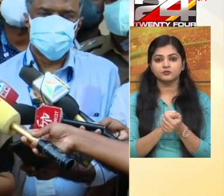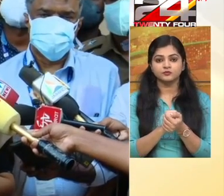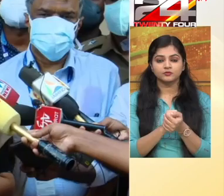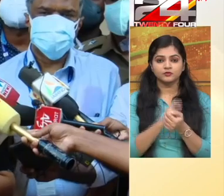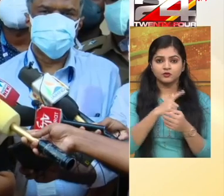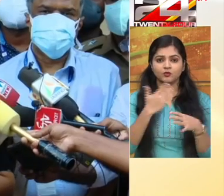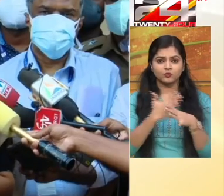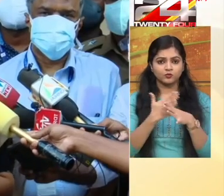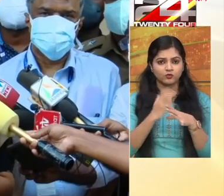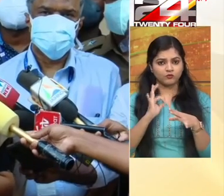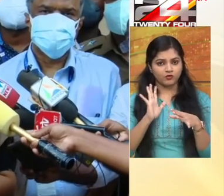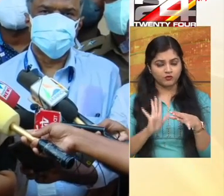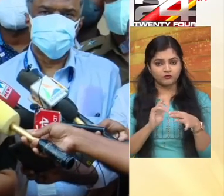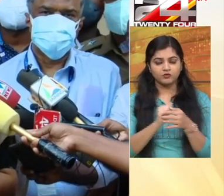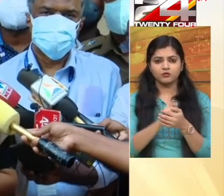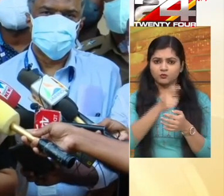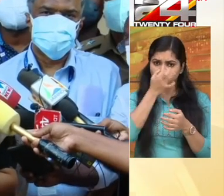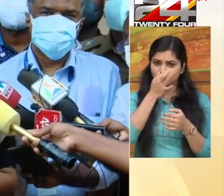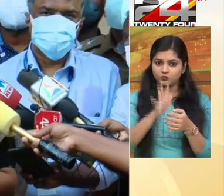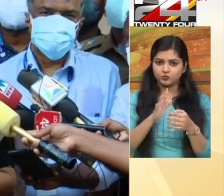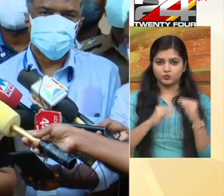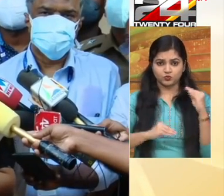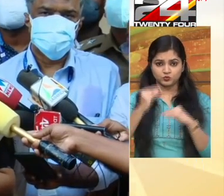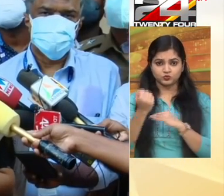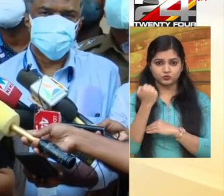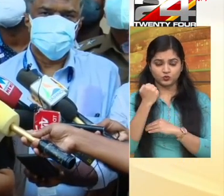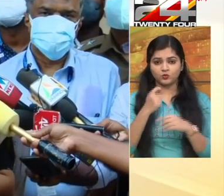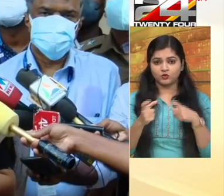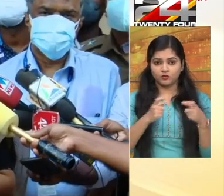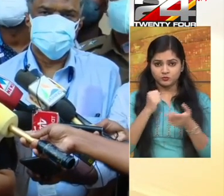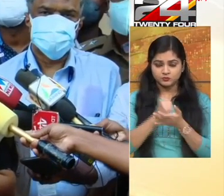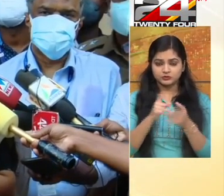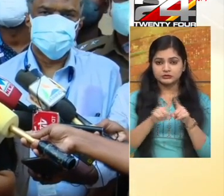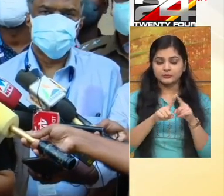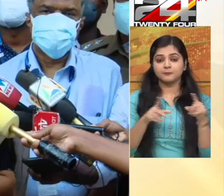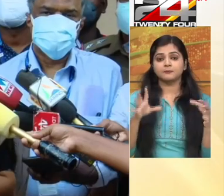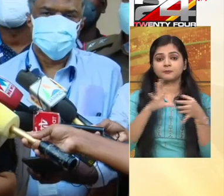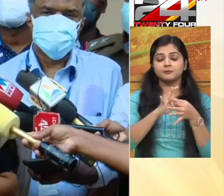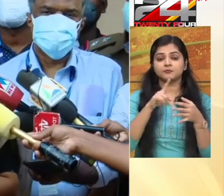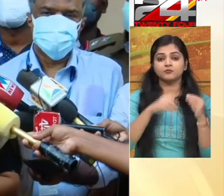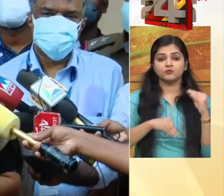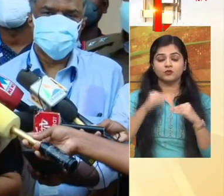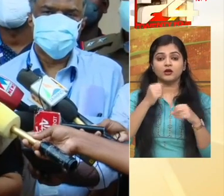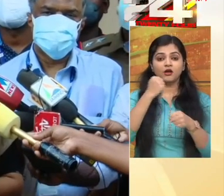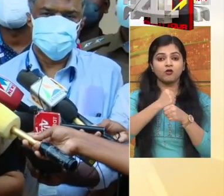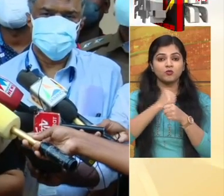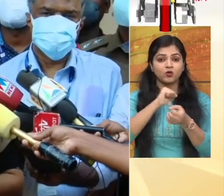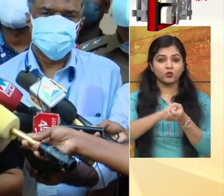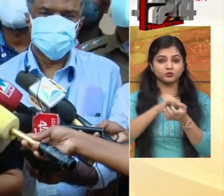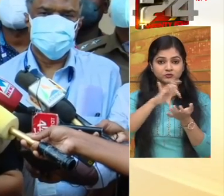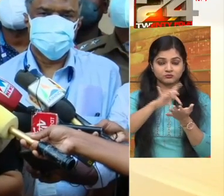അത് വർക്ക് ചെയ്യുന്നുണ്ടോ, അത് പര്യാപ്തമാണോ, അതുകൂടാതെ മറ്റ് ഇതുൾപ്പെടെയുള്ള എല്ലാ കാര്യങ്ങളും നമ്മുടെ സർക്കാർ ആശുപത്രികളിലേത്